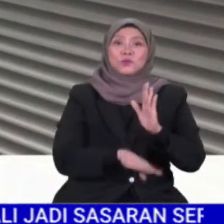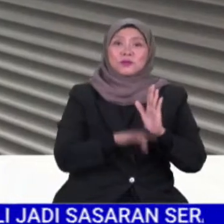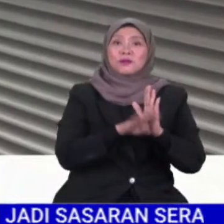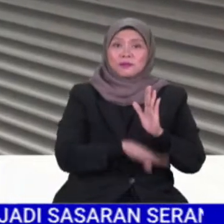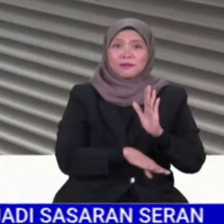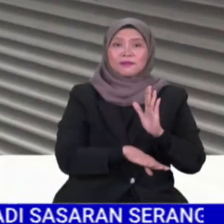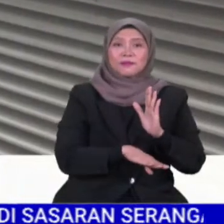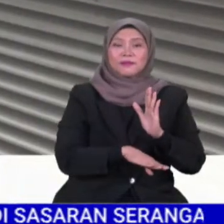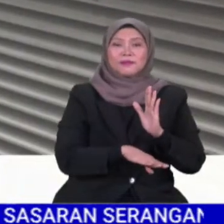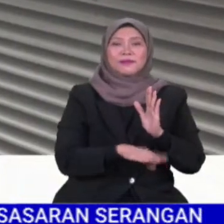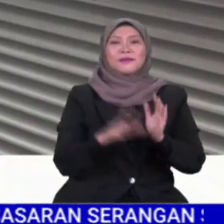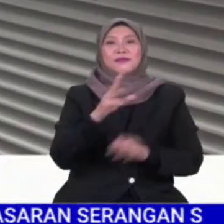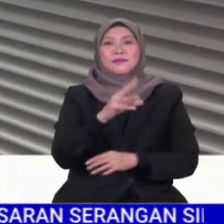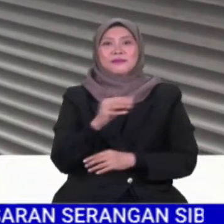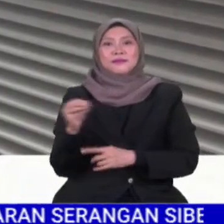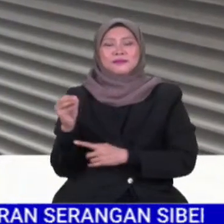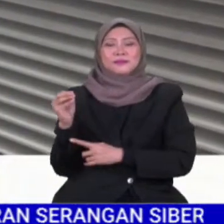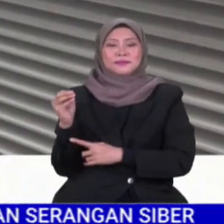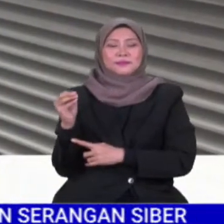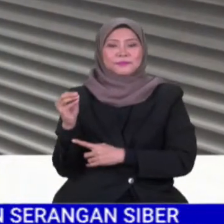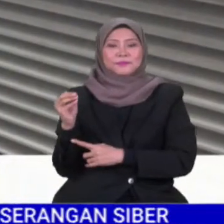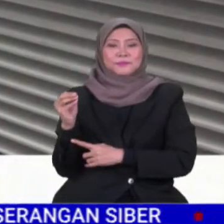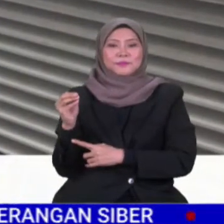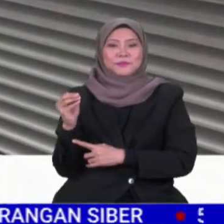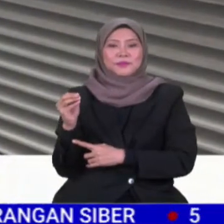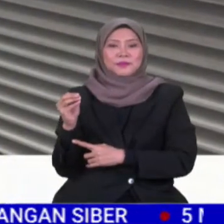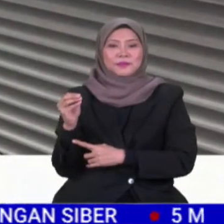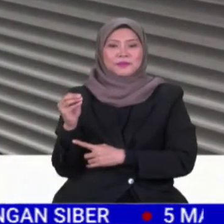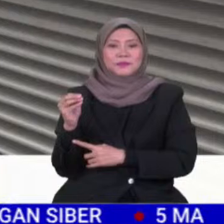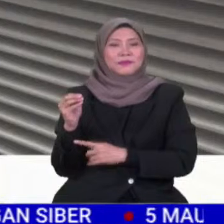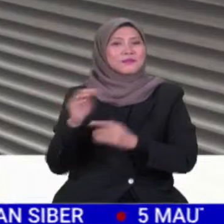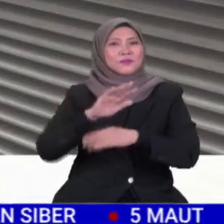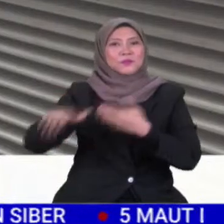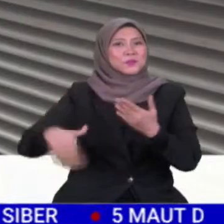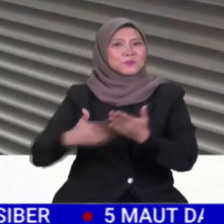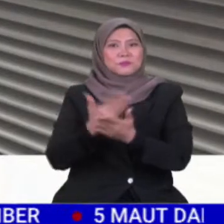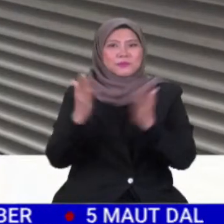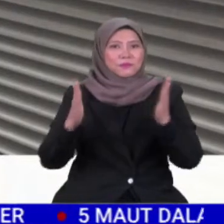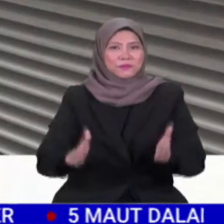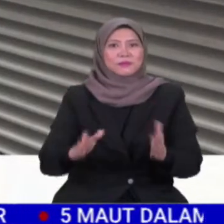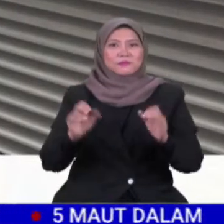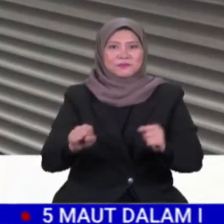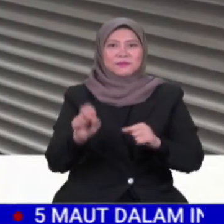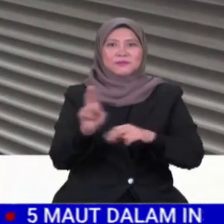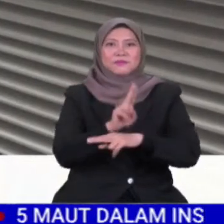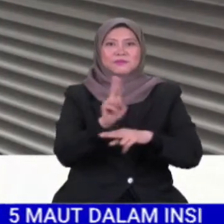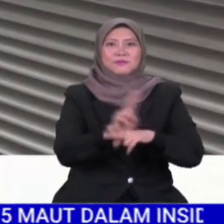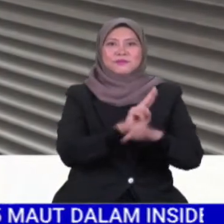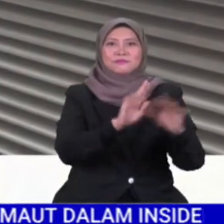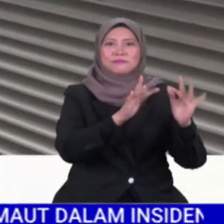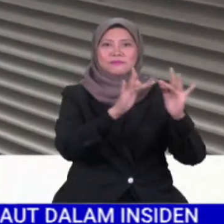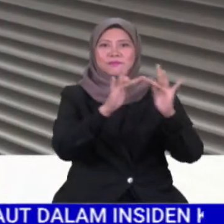dia lebih kepada semua warga boleh menggunakannya dengan